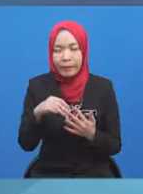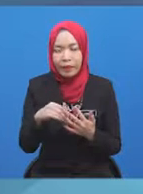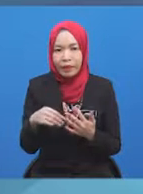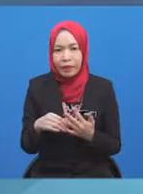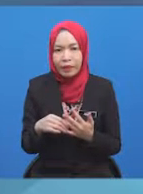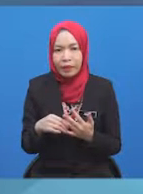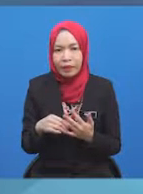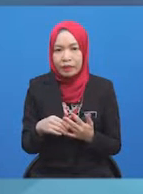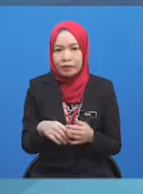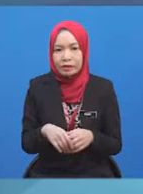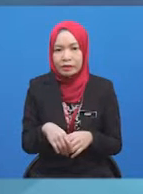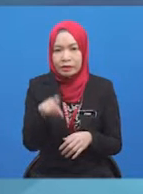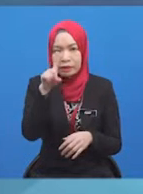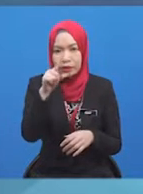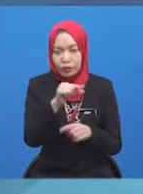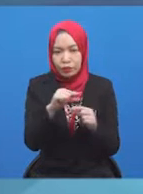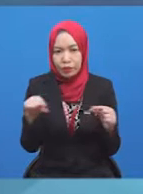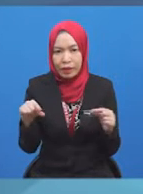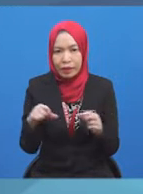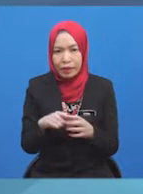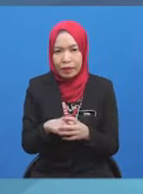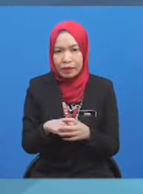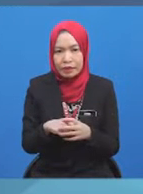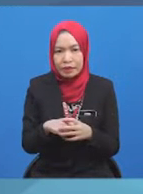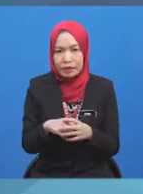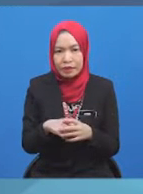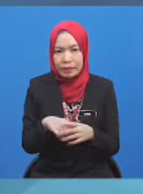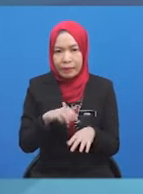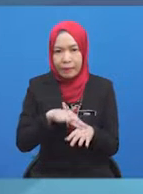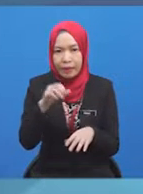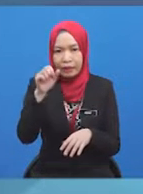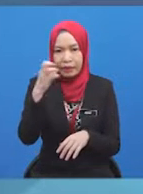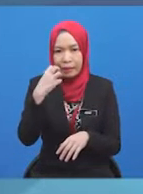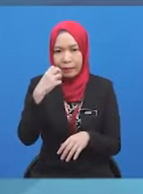Satu garis melintang muncul pada layer apple 1.